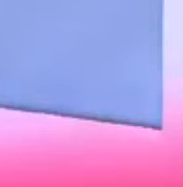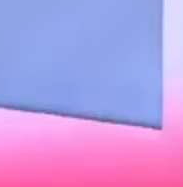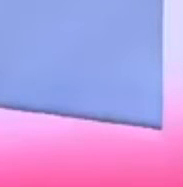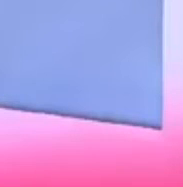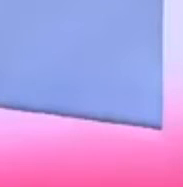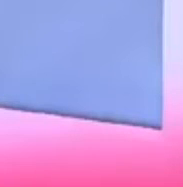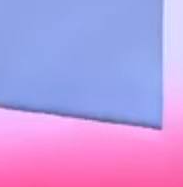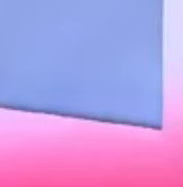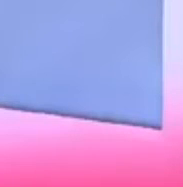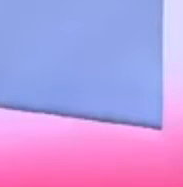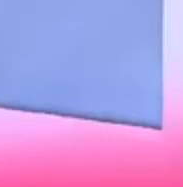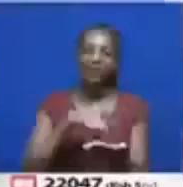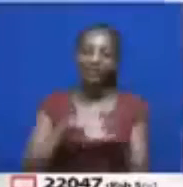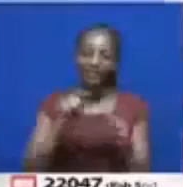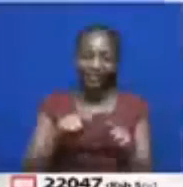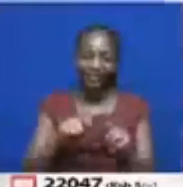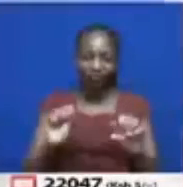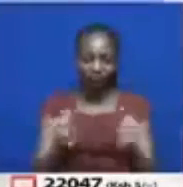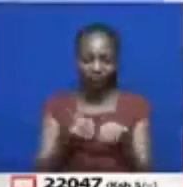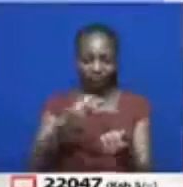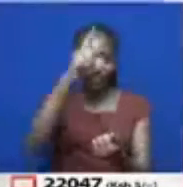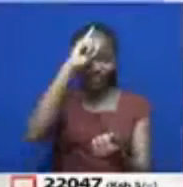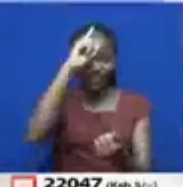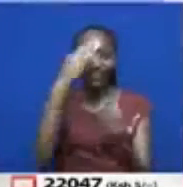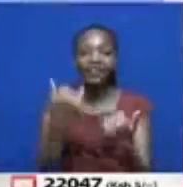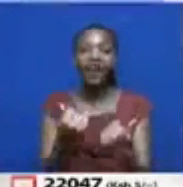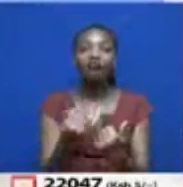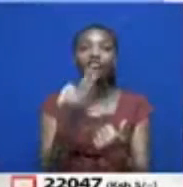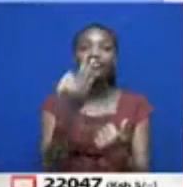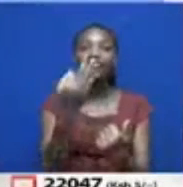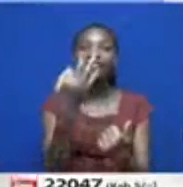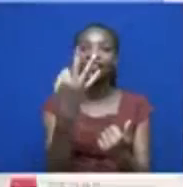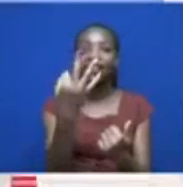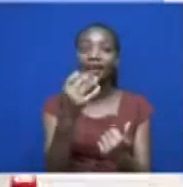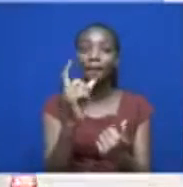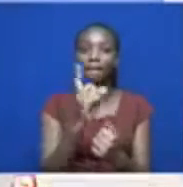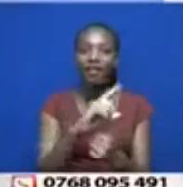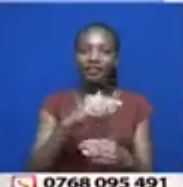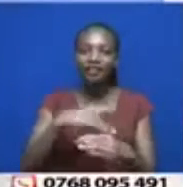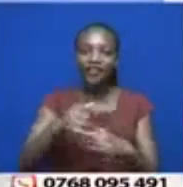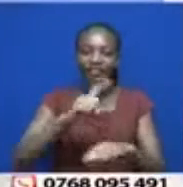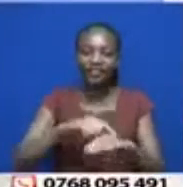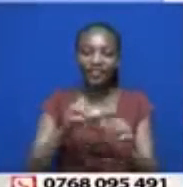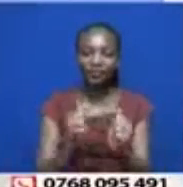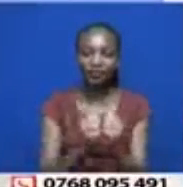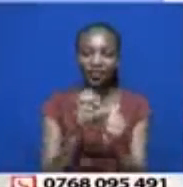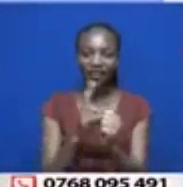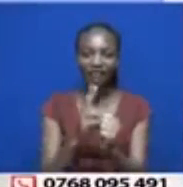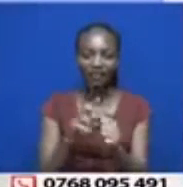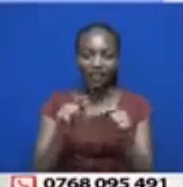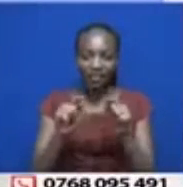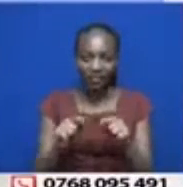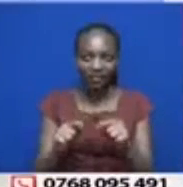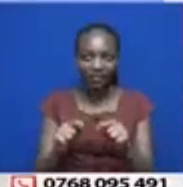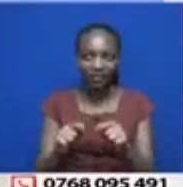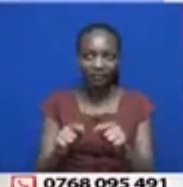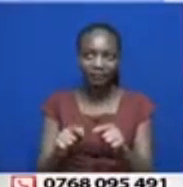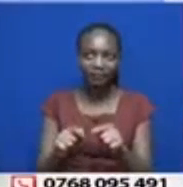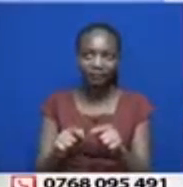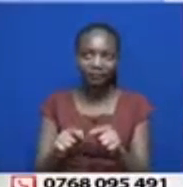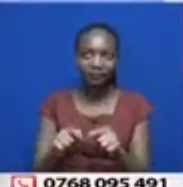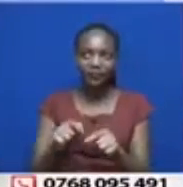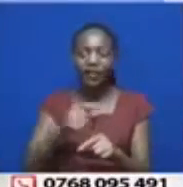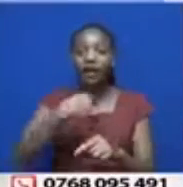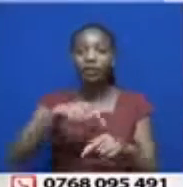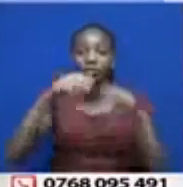Karibu tena mtazamaji kwenye matukio nyanjani, dakika 33 zisha katika baada ya saa 6 mchana. Awamu ikiwa ni ya kwanza,